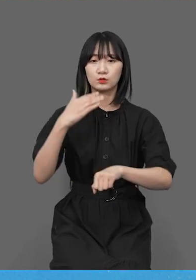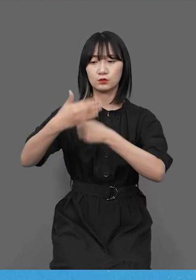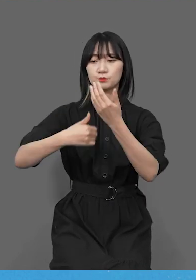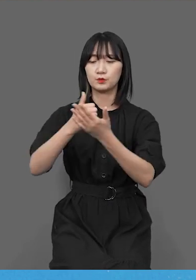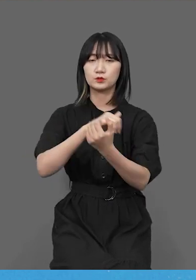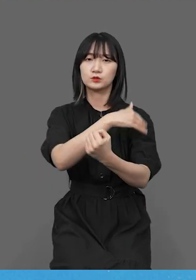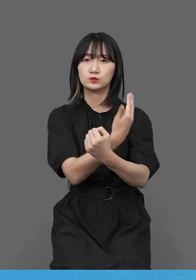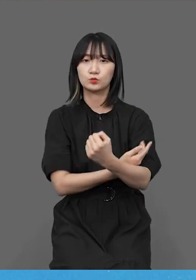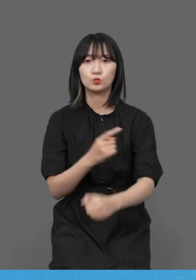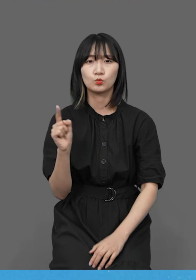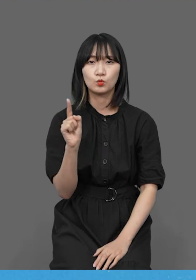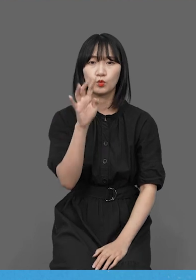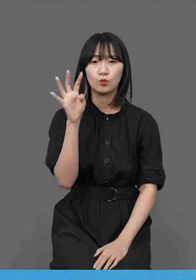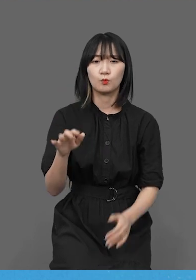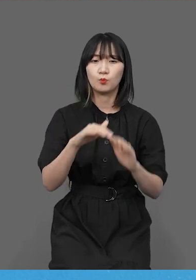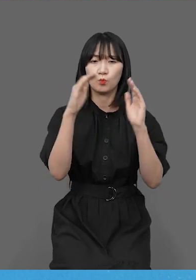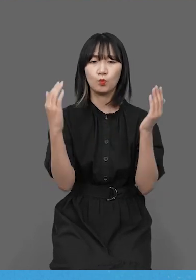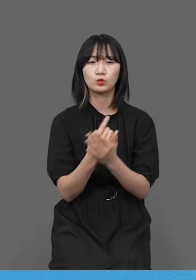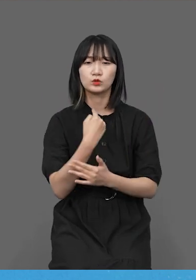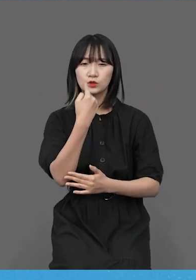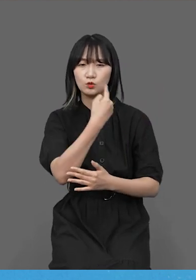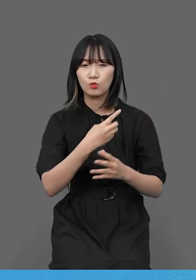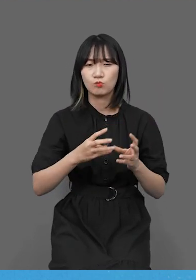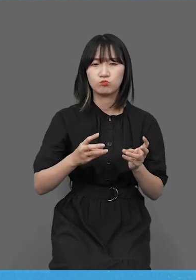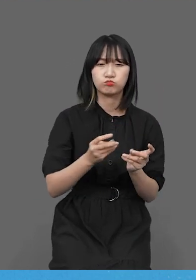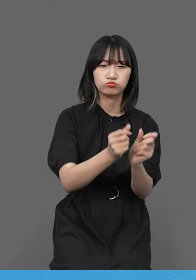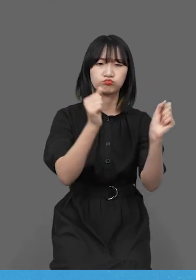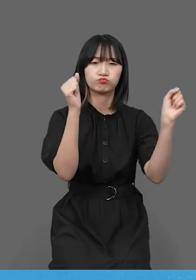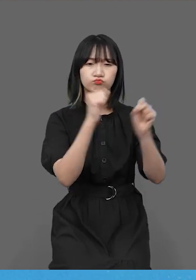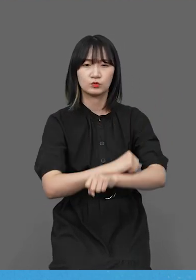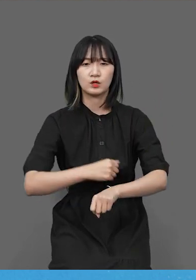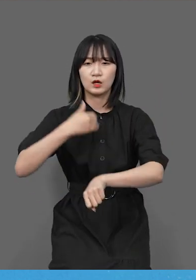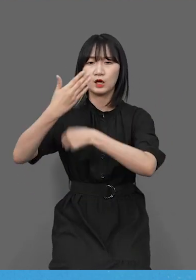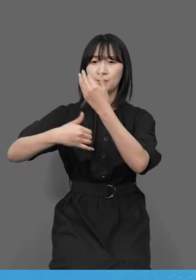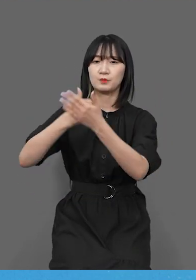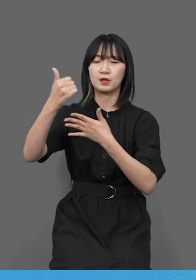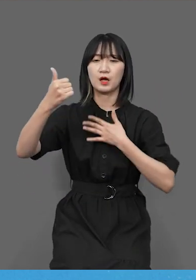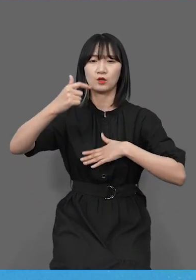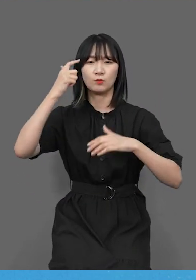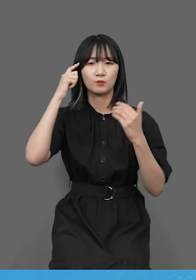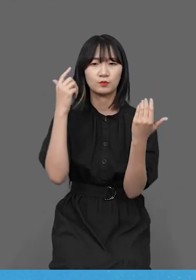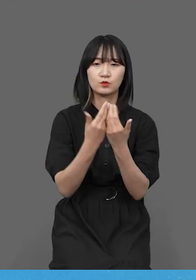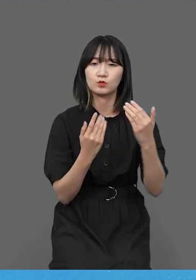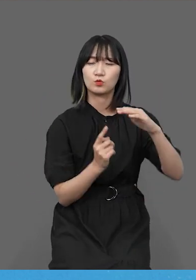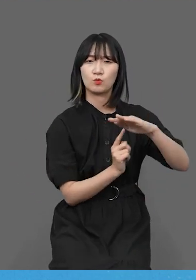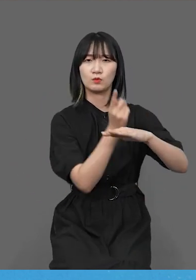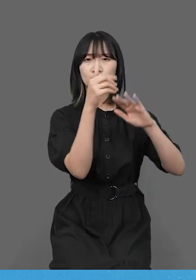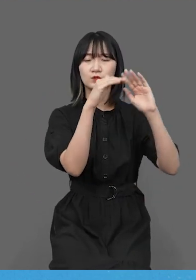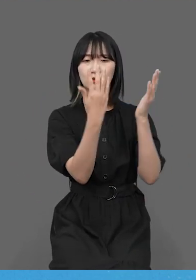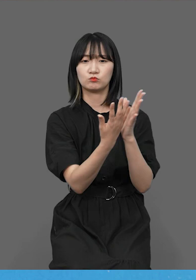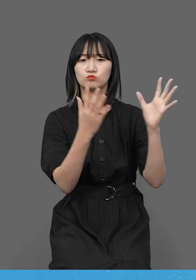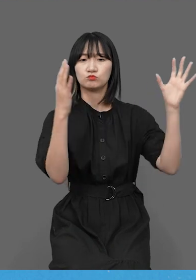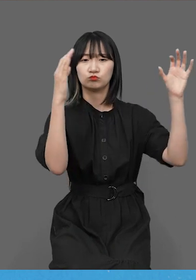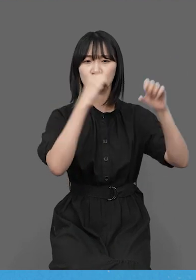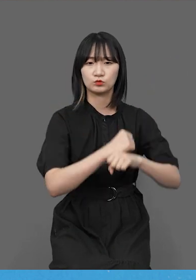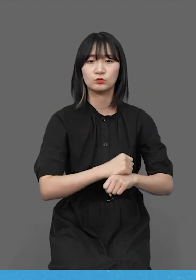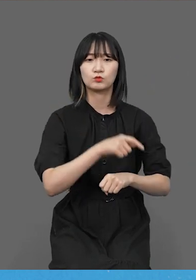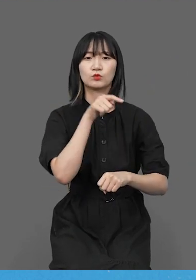하나님의 능력은 뭐냐? 모든 이론을 무너뜨리며 하나님 아는 것을 대적하여 높아진 것을